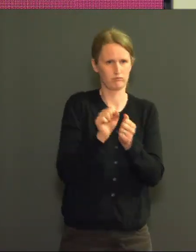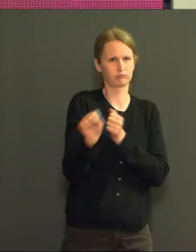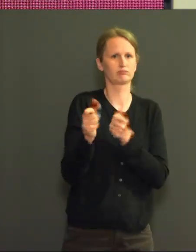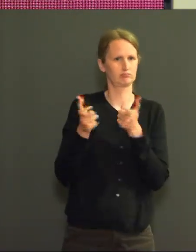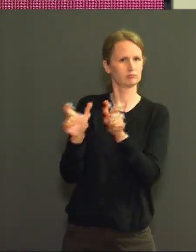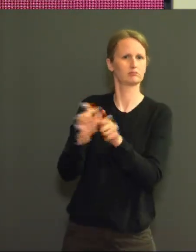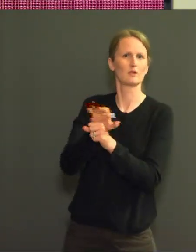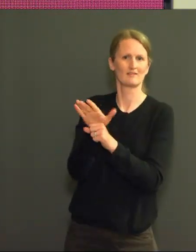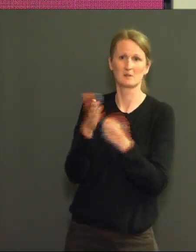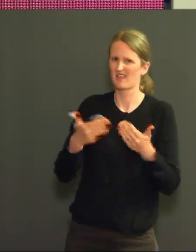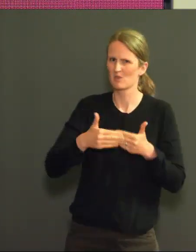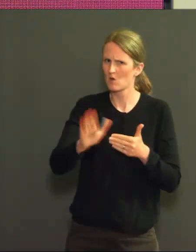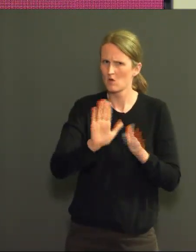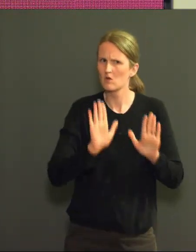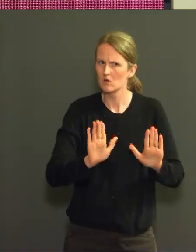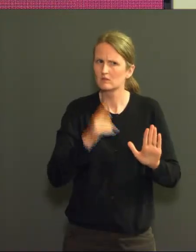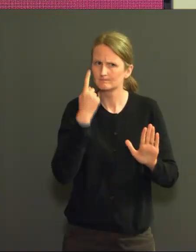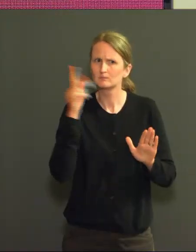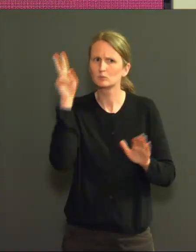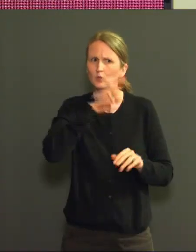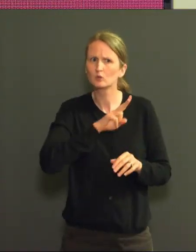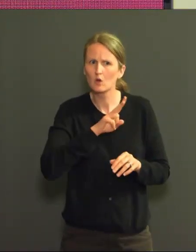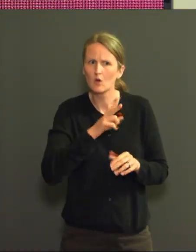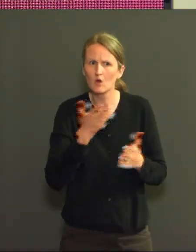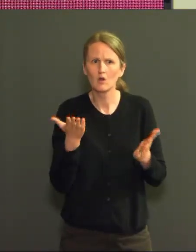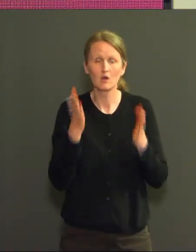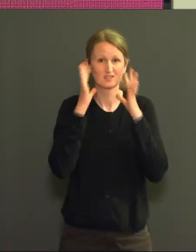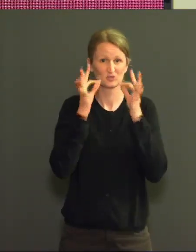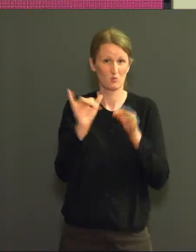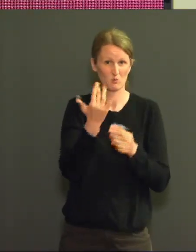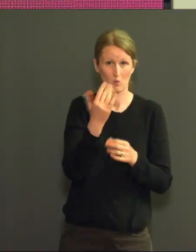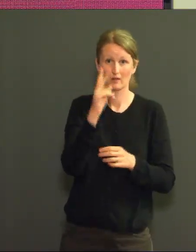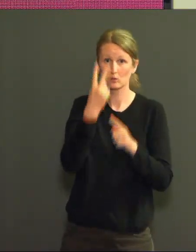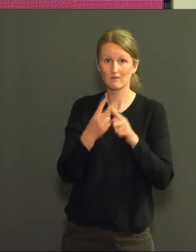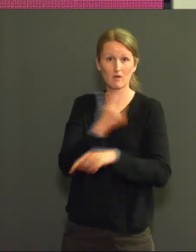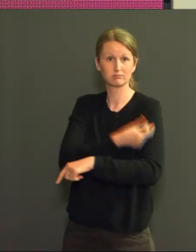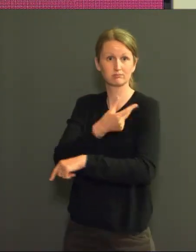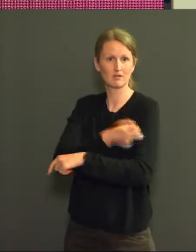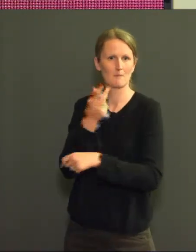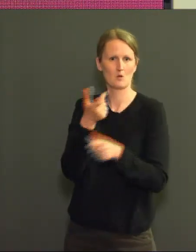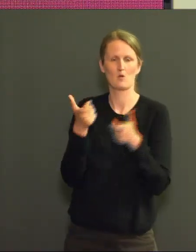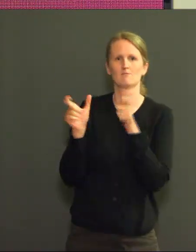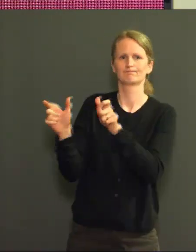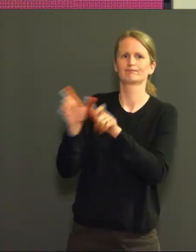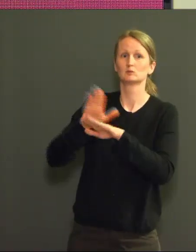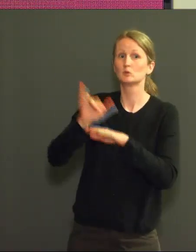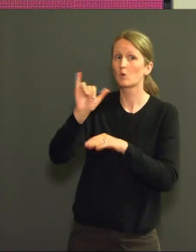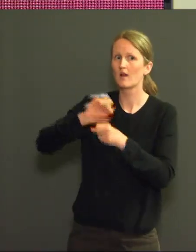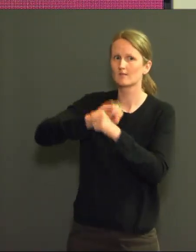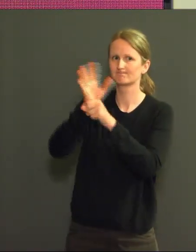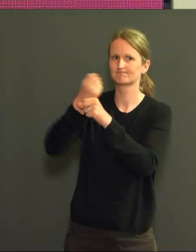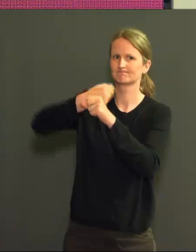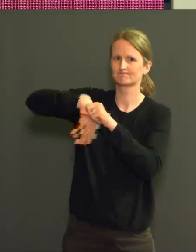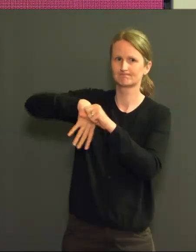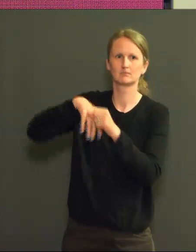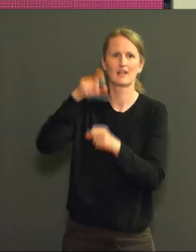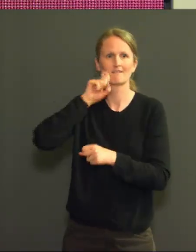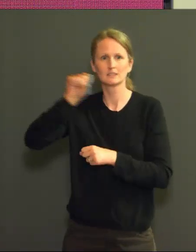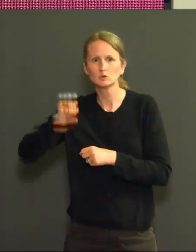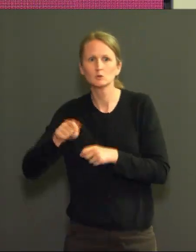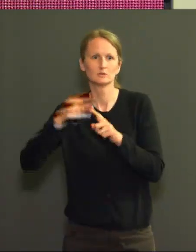variants, comme les variants sud-africains et les variants indiens. C'est une des raisons pour lesquelles il est encore important